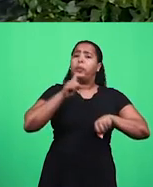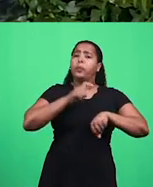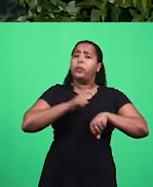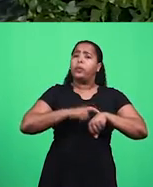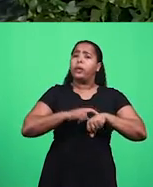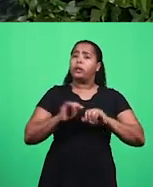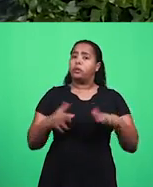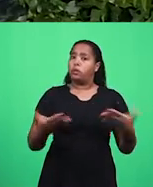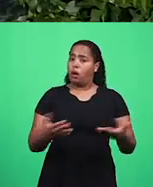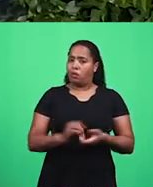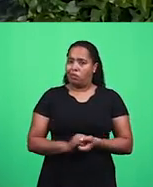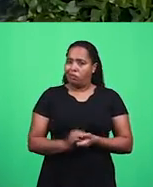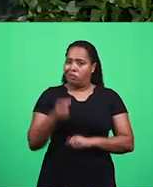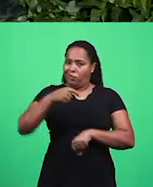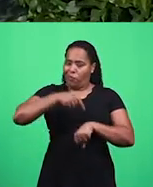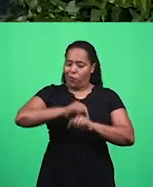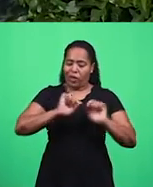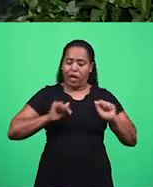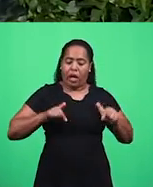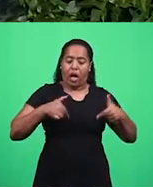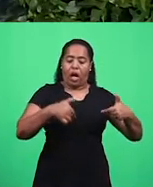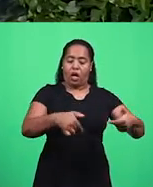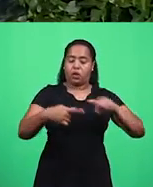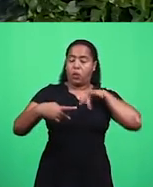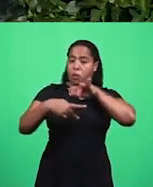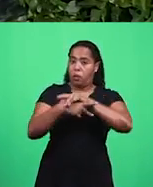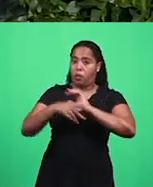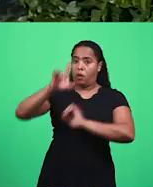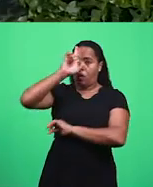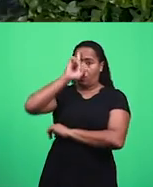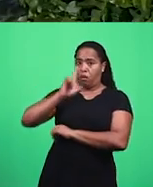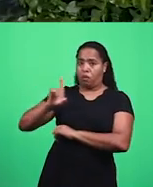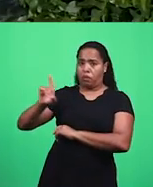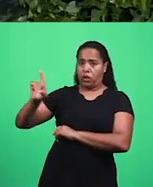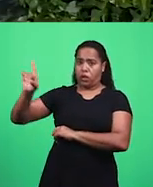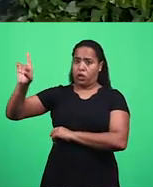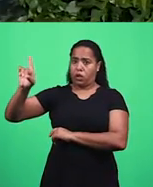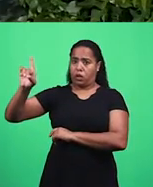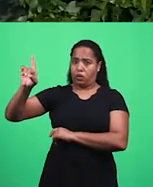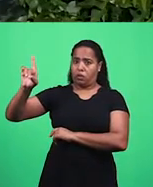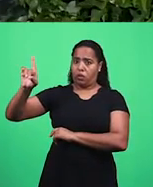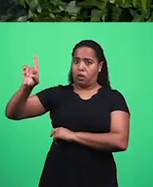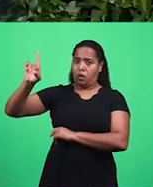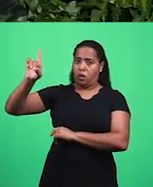жизни человека, когда действие происходит Божье,